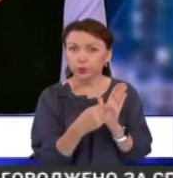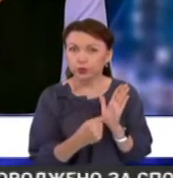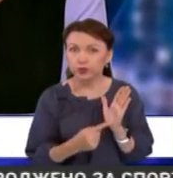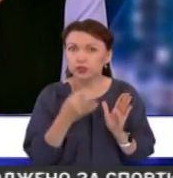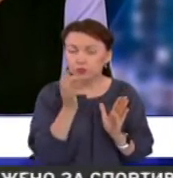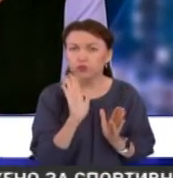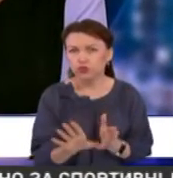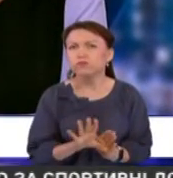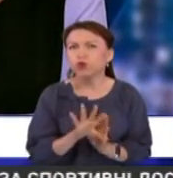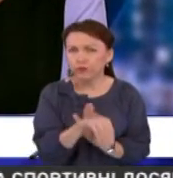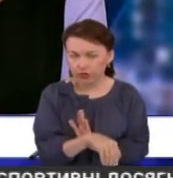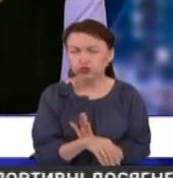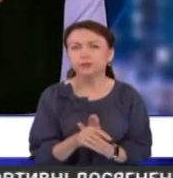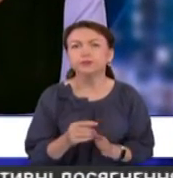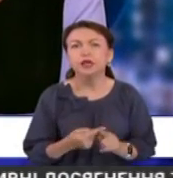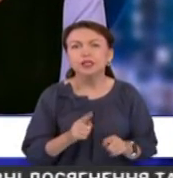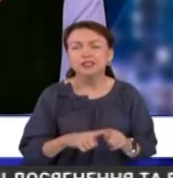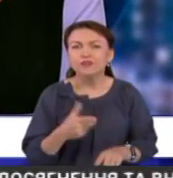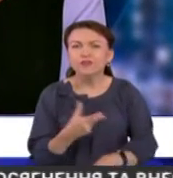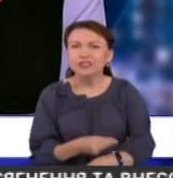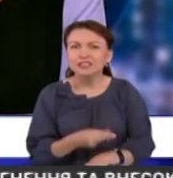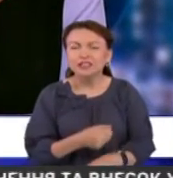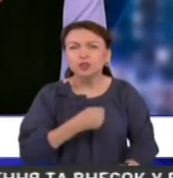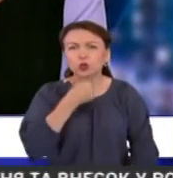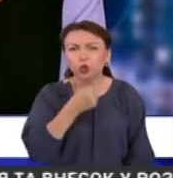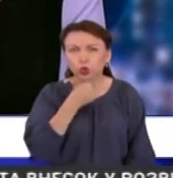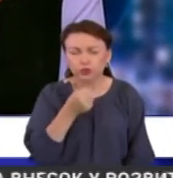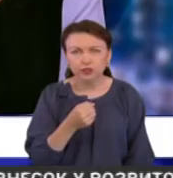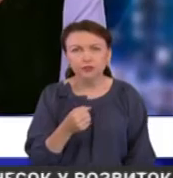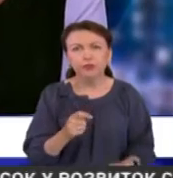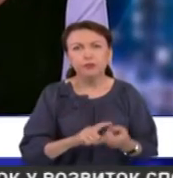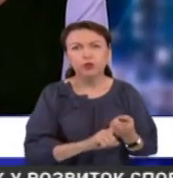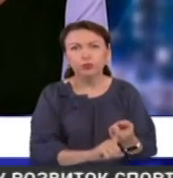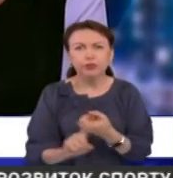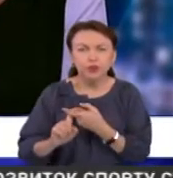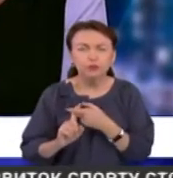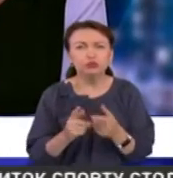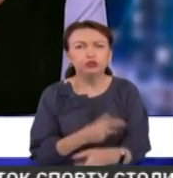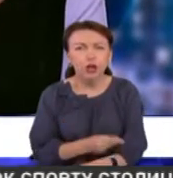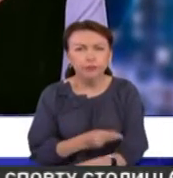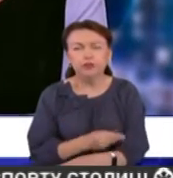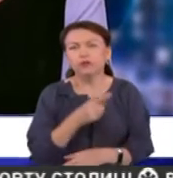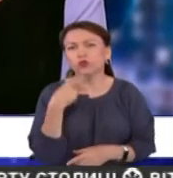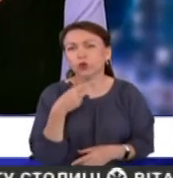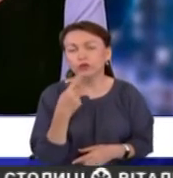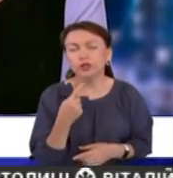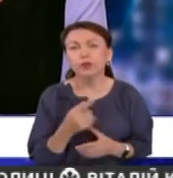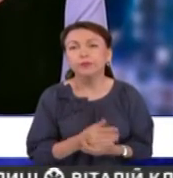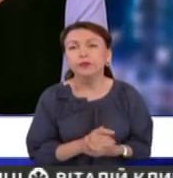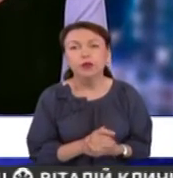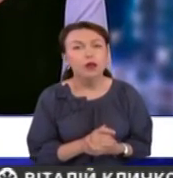будуть впроваджувати, це вакцинація дорослих, про епідемії і щеплення, і ті, що вона говорила. Тут